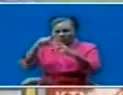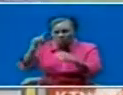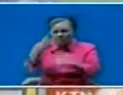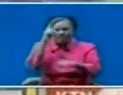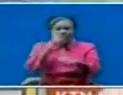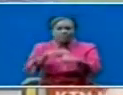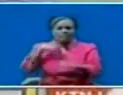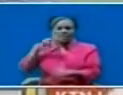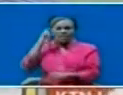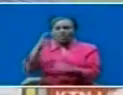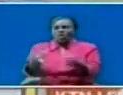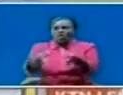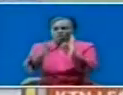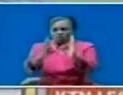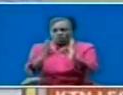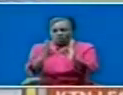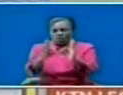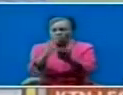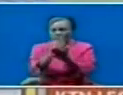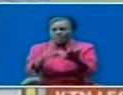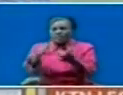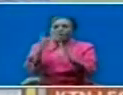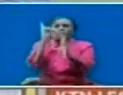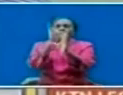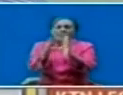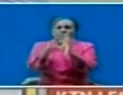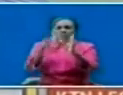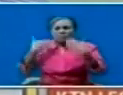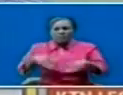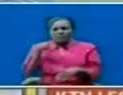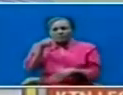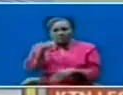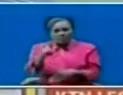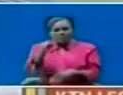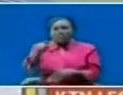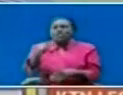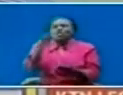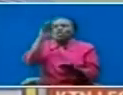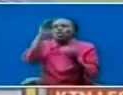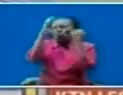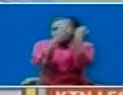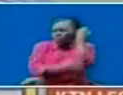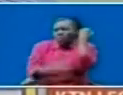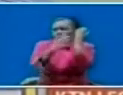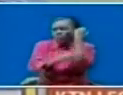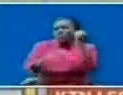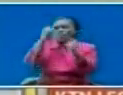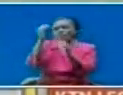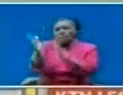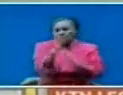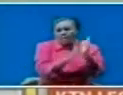I see the officiating part, the participants. I think this is the lowest organized Prinsloo